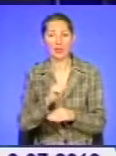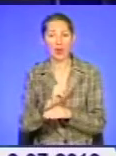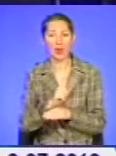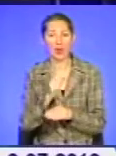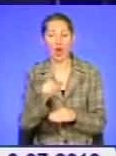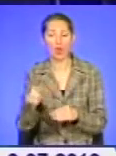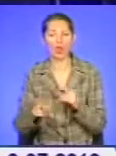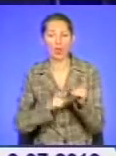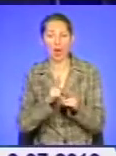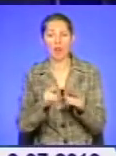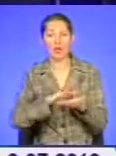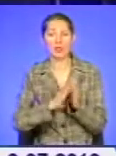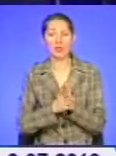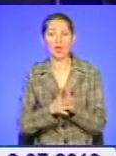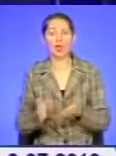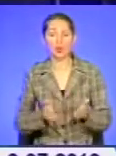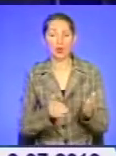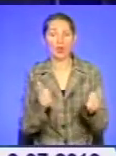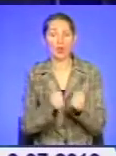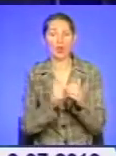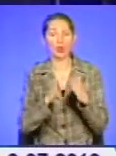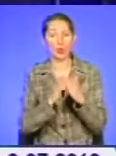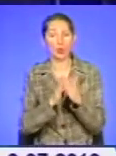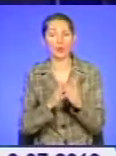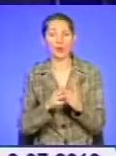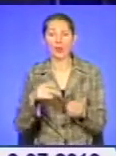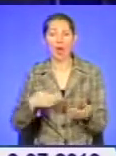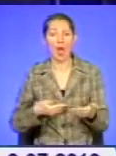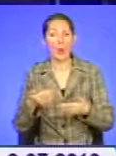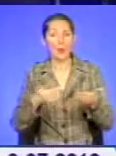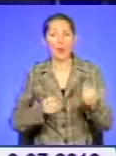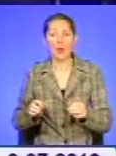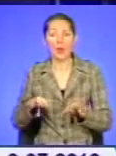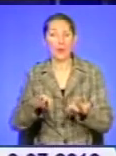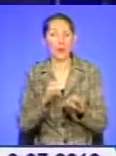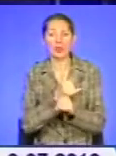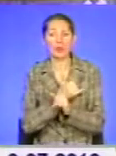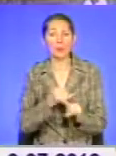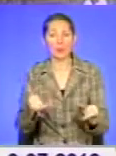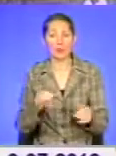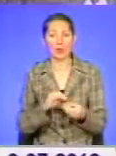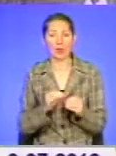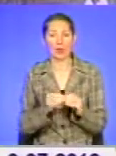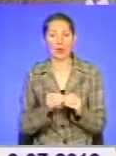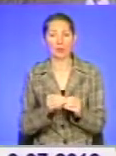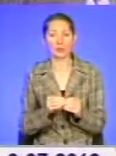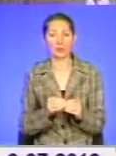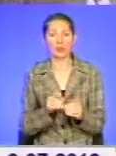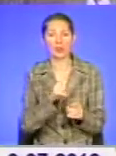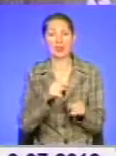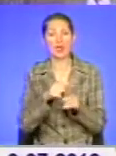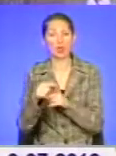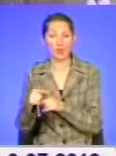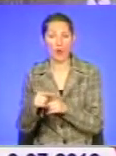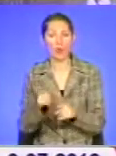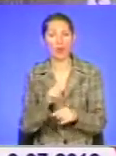стан доріг біля їхніх помешкань. Адже пройти і проїхати там проблематично. За словами